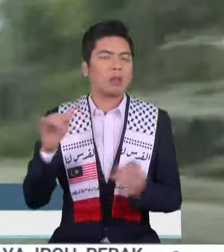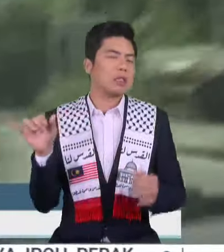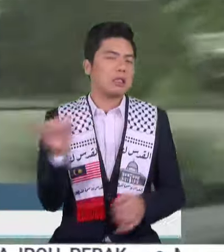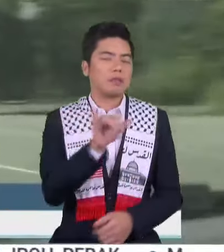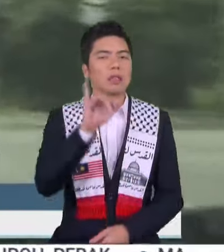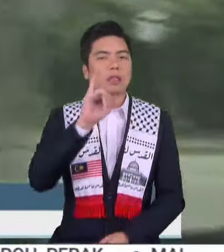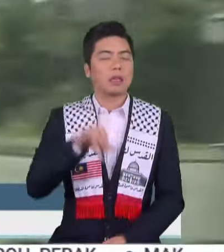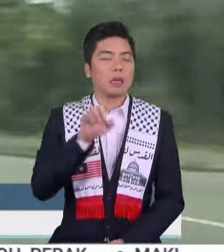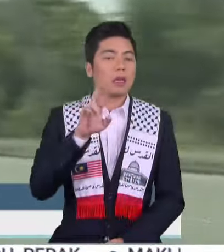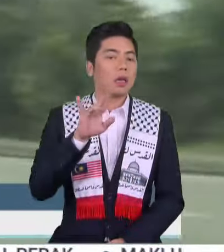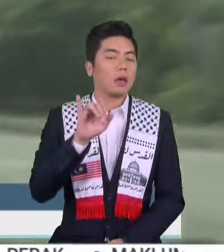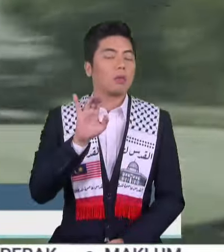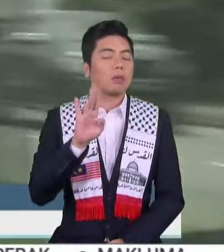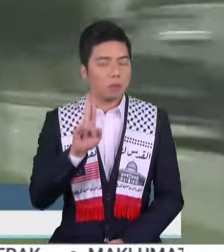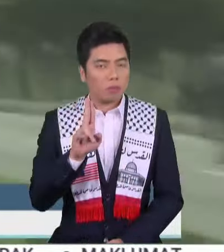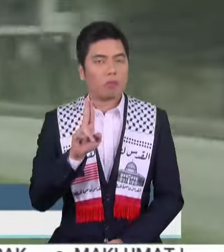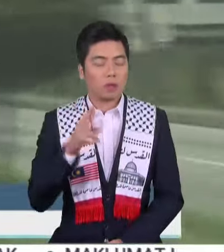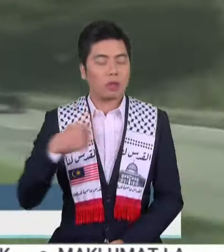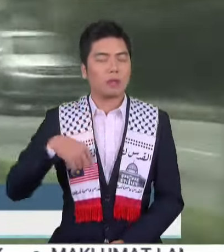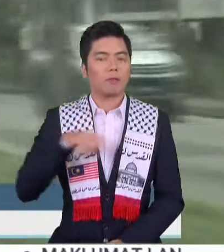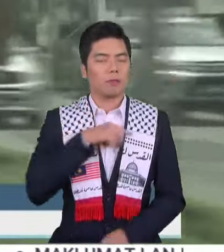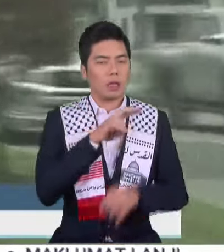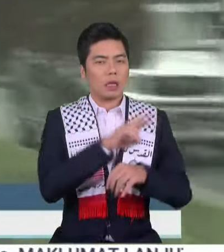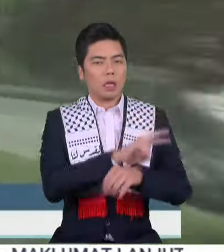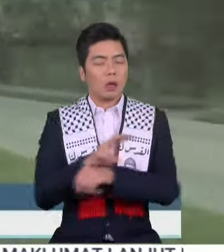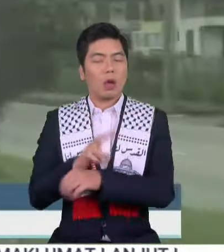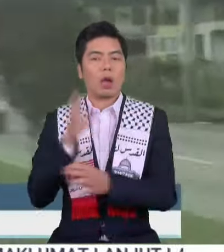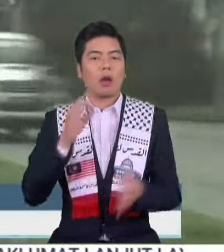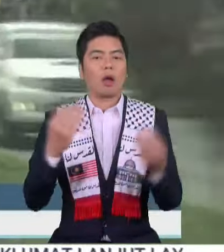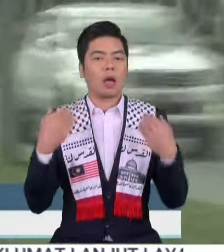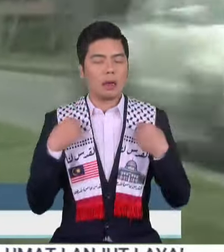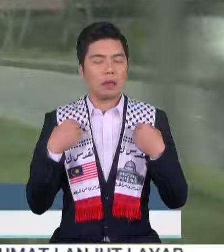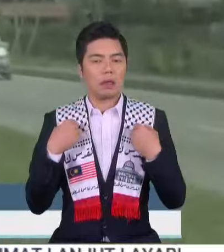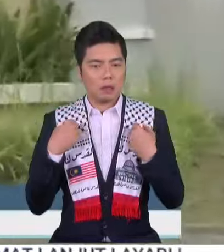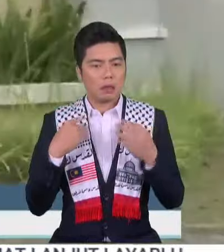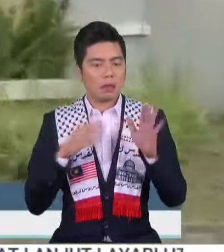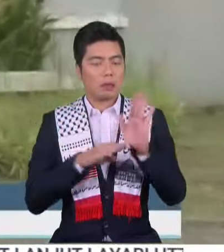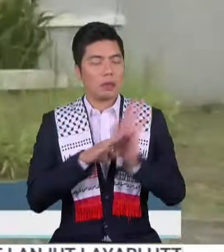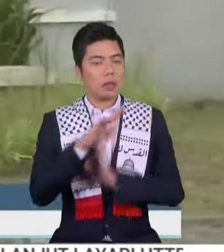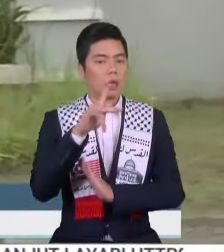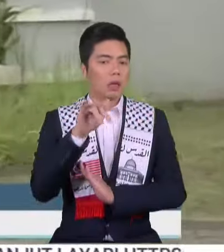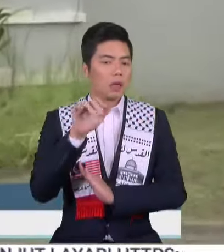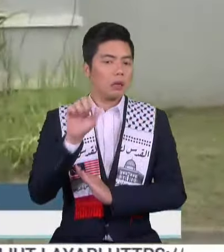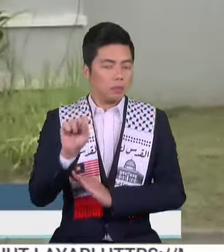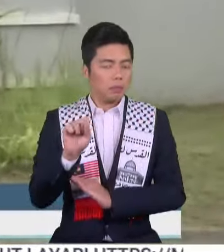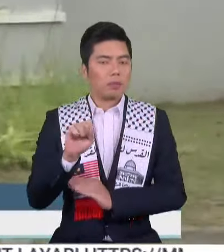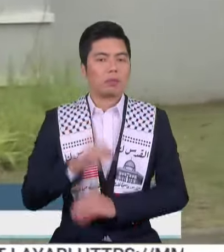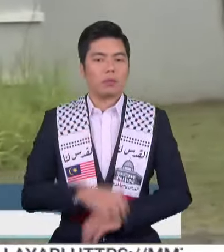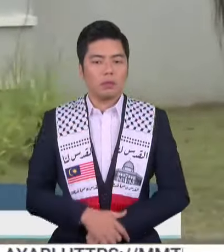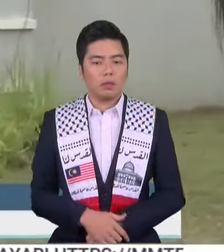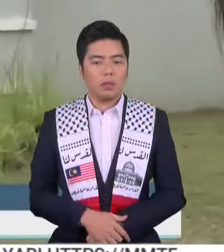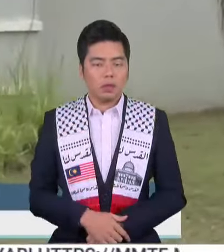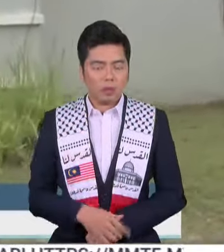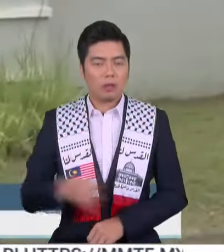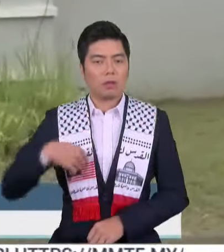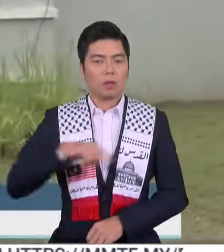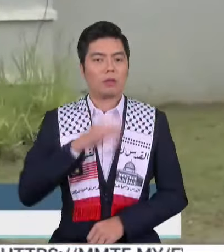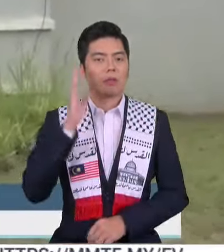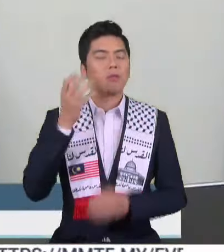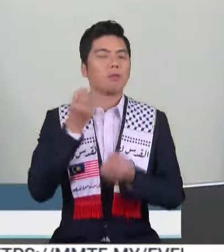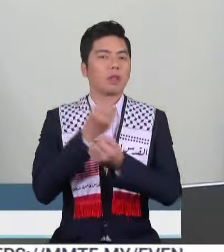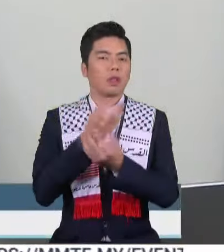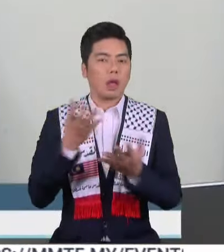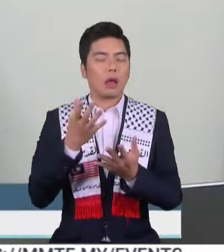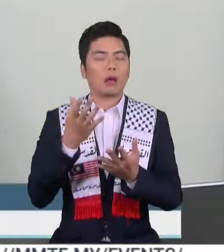dia. So kita akan memantau dan jika ada peningkatan kes-kes begini, kita akan buat pemantauan segeralah dan kita akan maklumkan kepada pihak kementerian